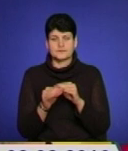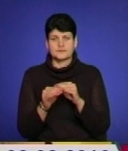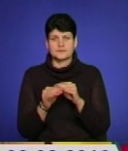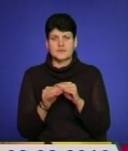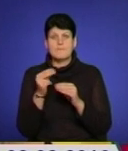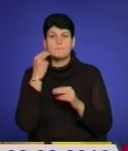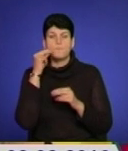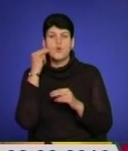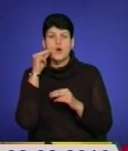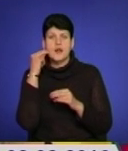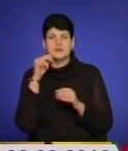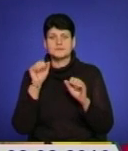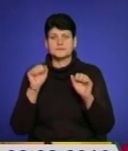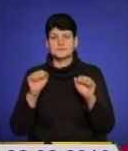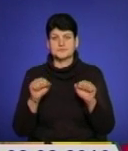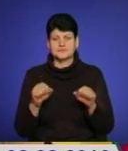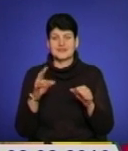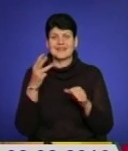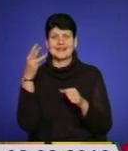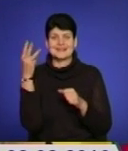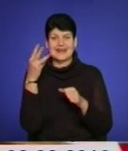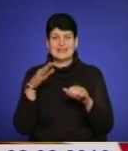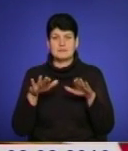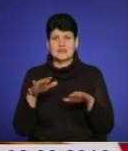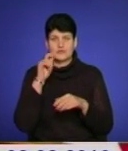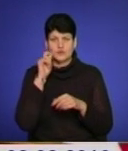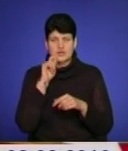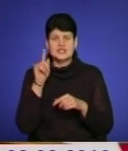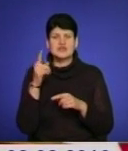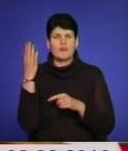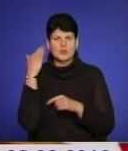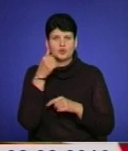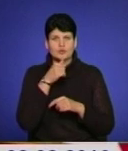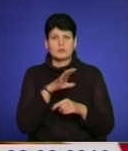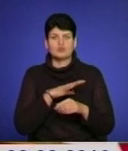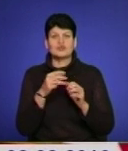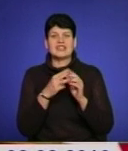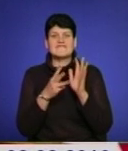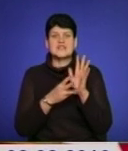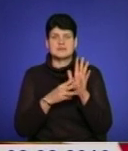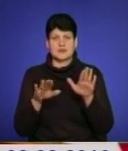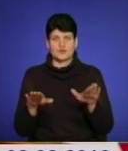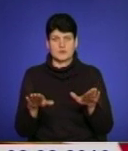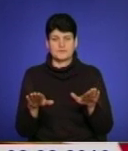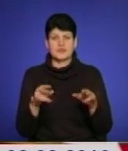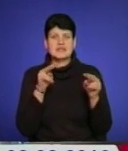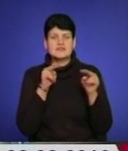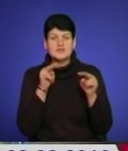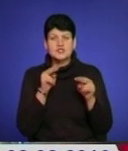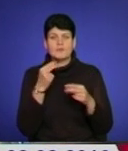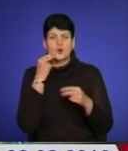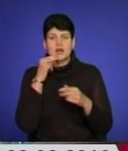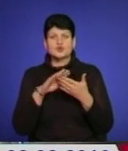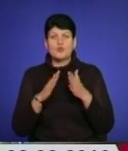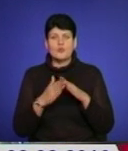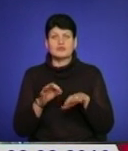з покращенням тенденції вже на третє місце в Україні. Ще в минулому році ми були на 18-му місці. Свідченням поліпшення умов для